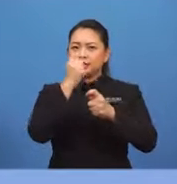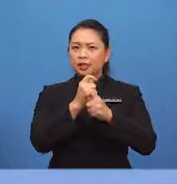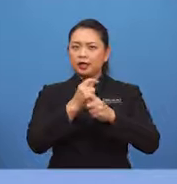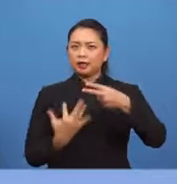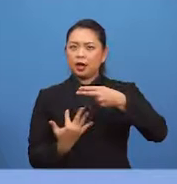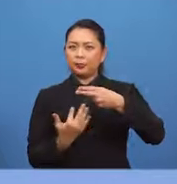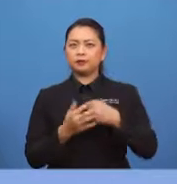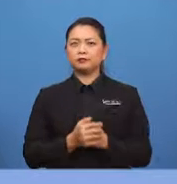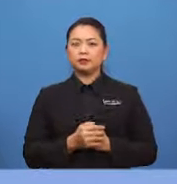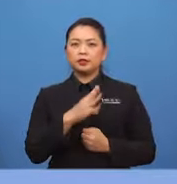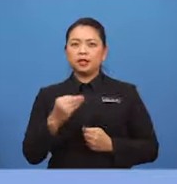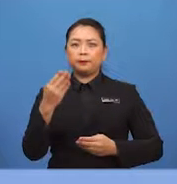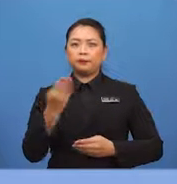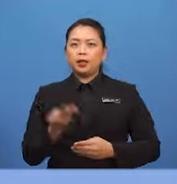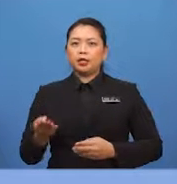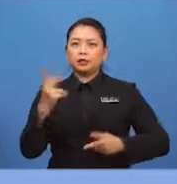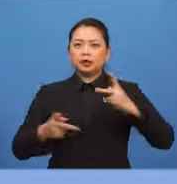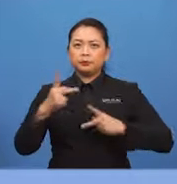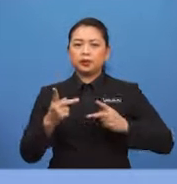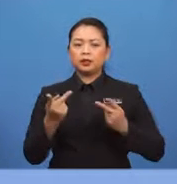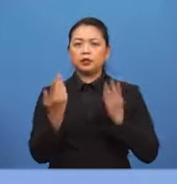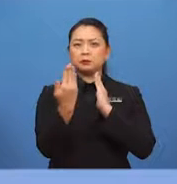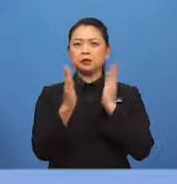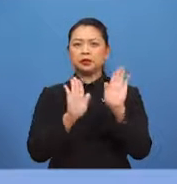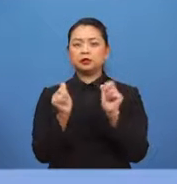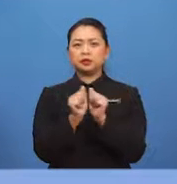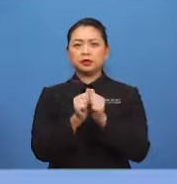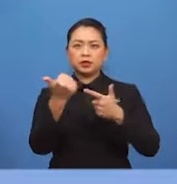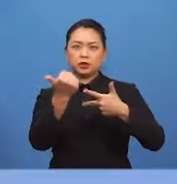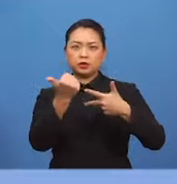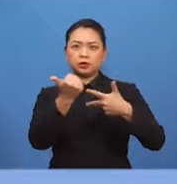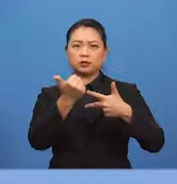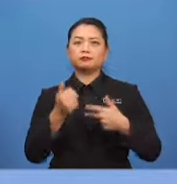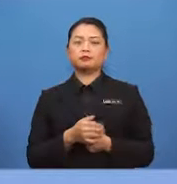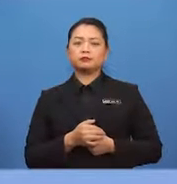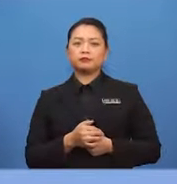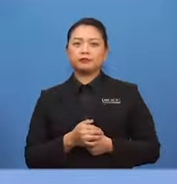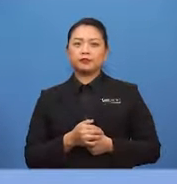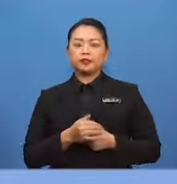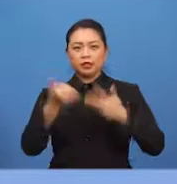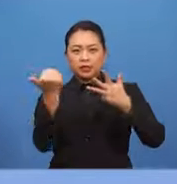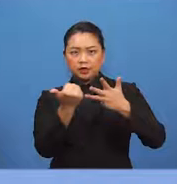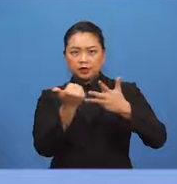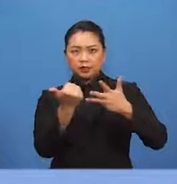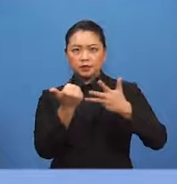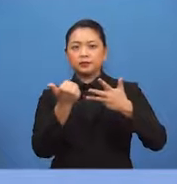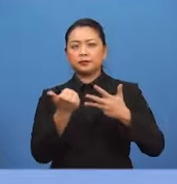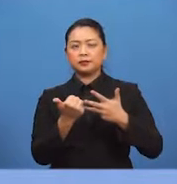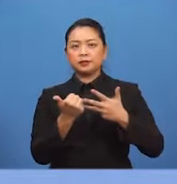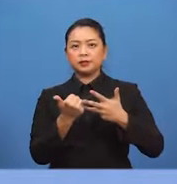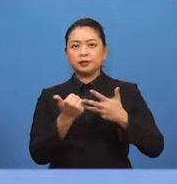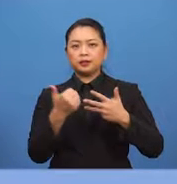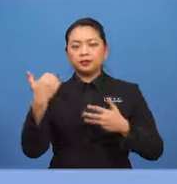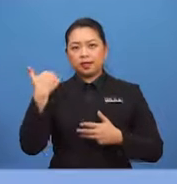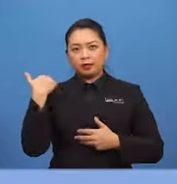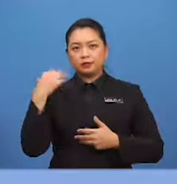haba, bahan kimia berbanding dengan kaca soda kapur. Kaca plumbum terdiri daripada